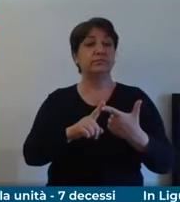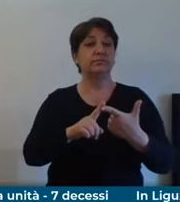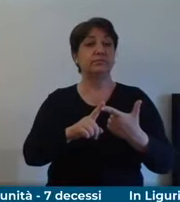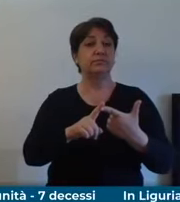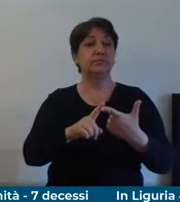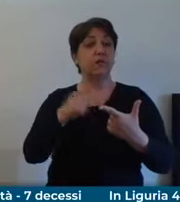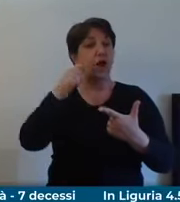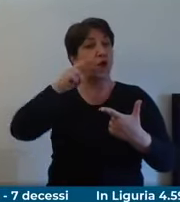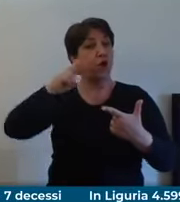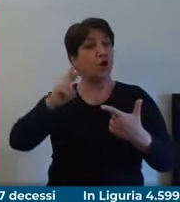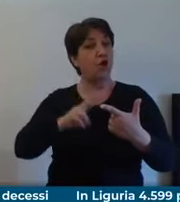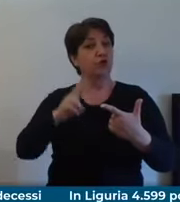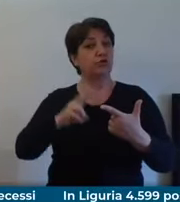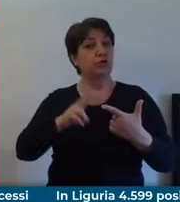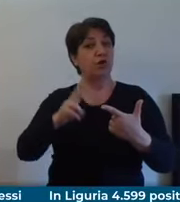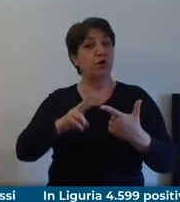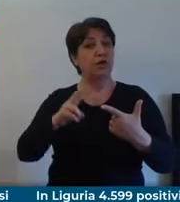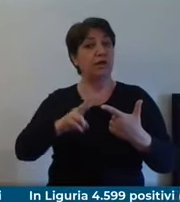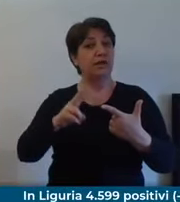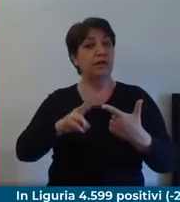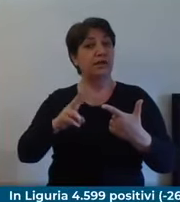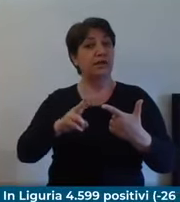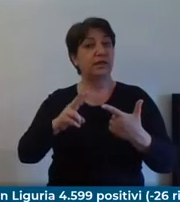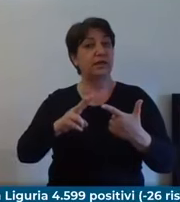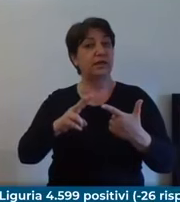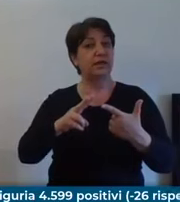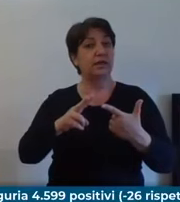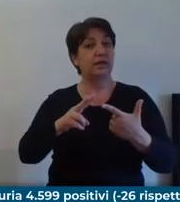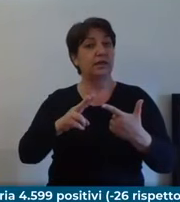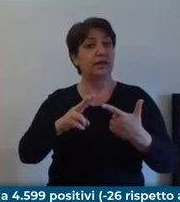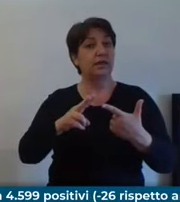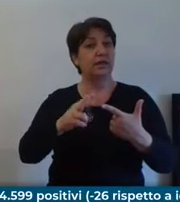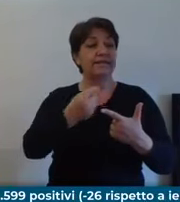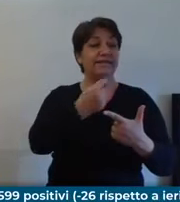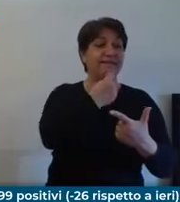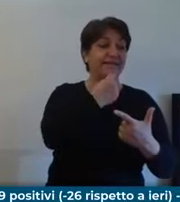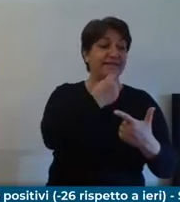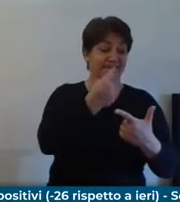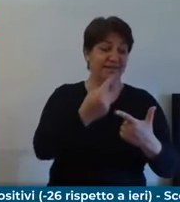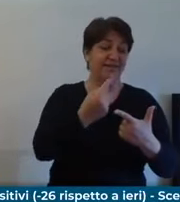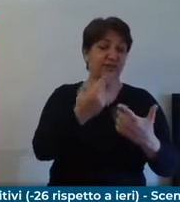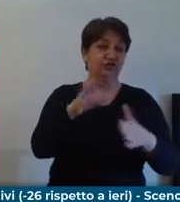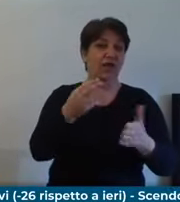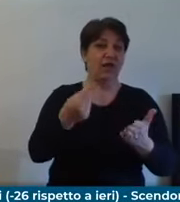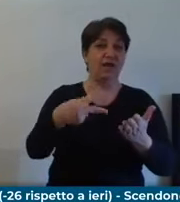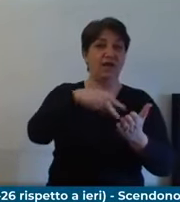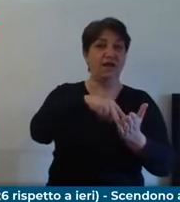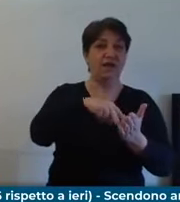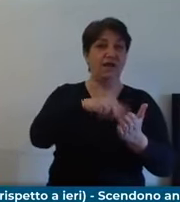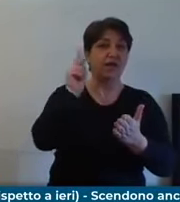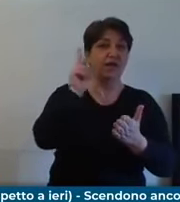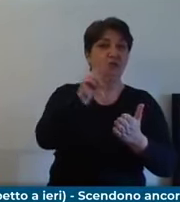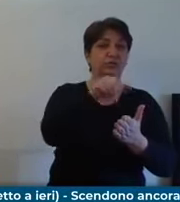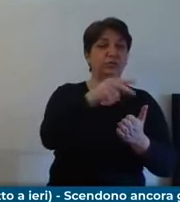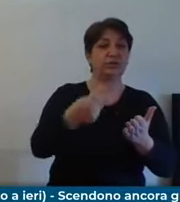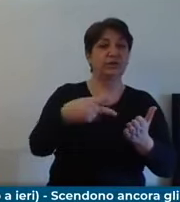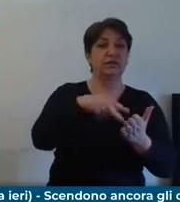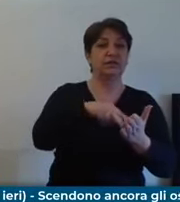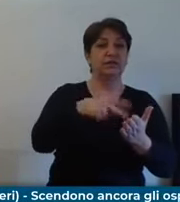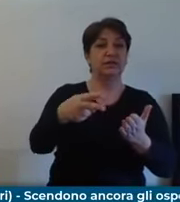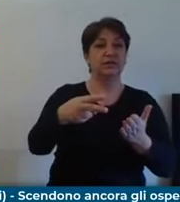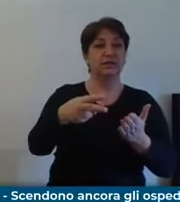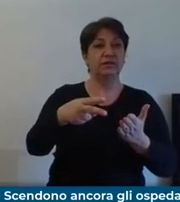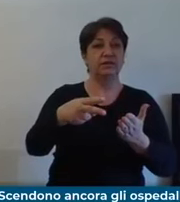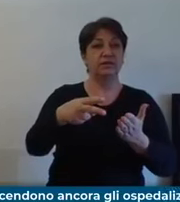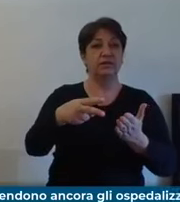e controlli per quanto riguarda controlli sia da parte di chi è sull'autobus, sia da parte di chi è fuori a terra, per quanto riguarda l'uso dei